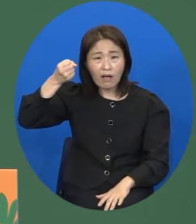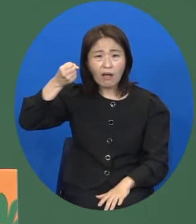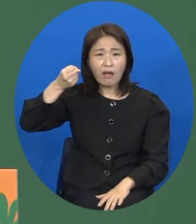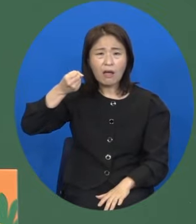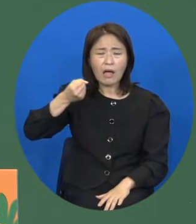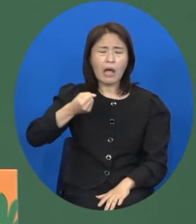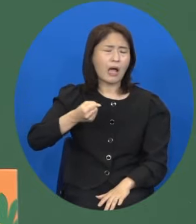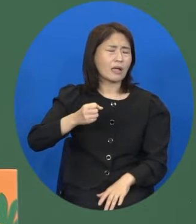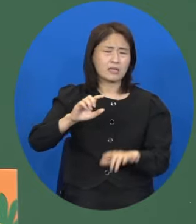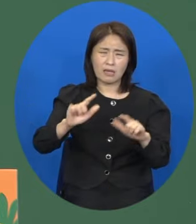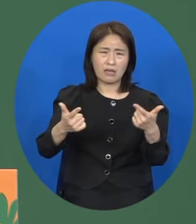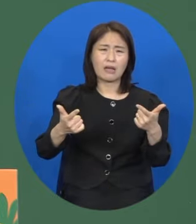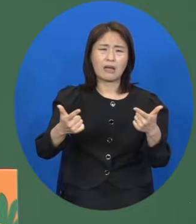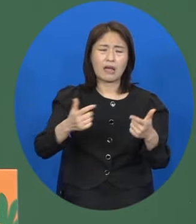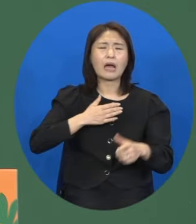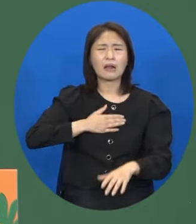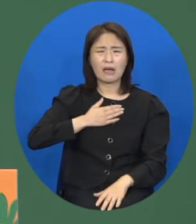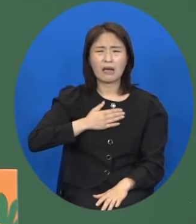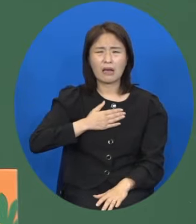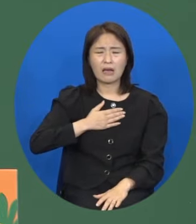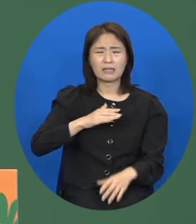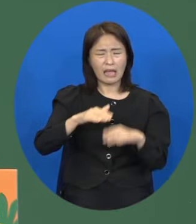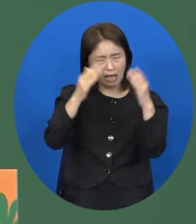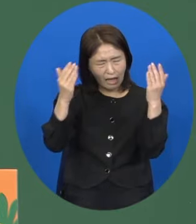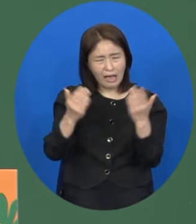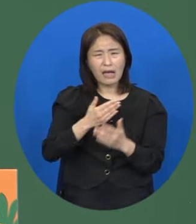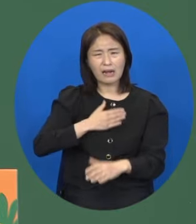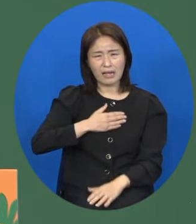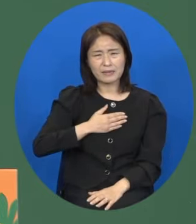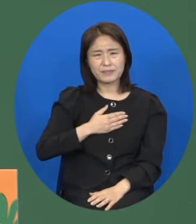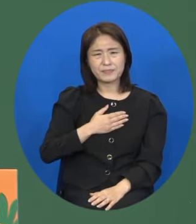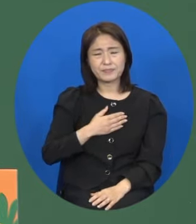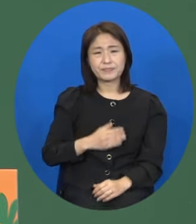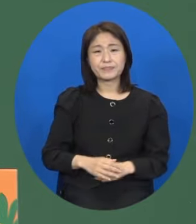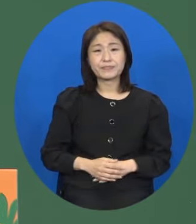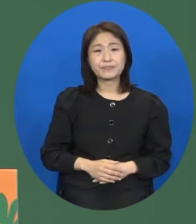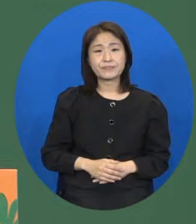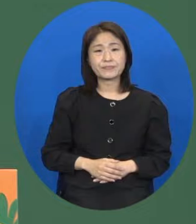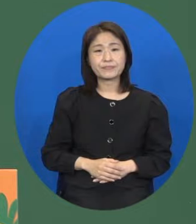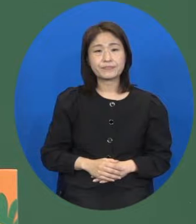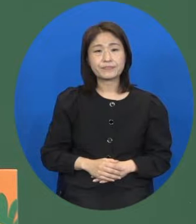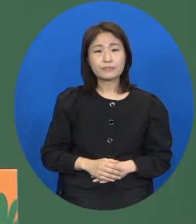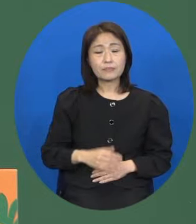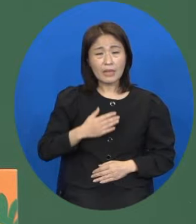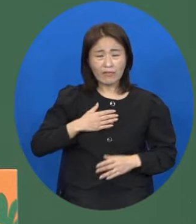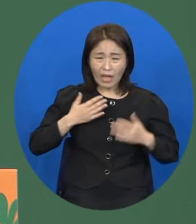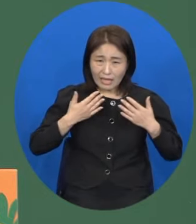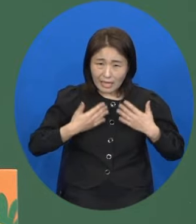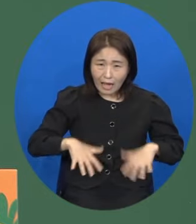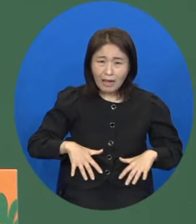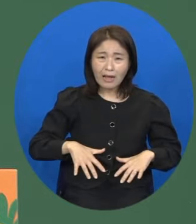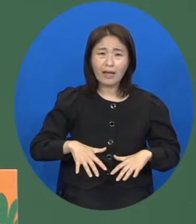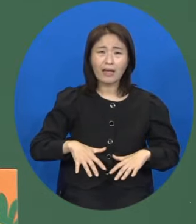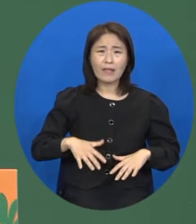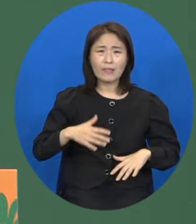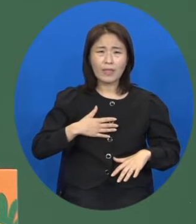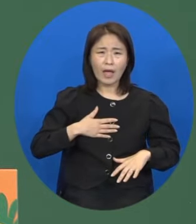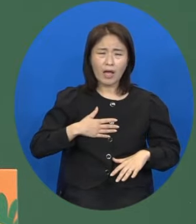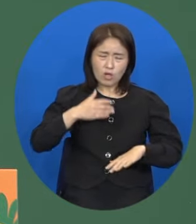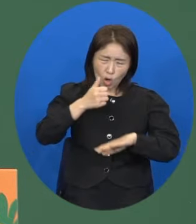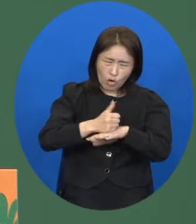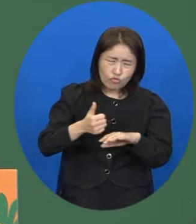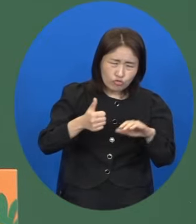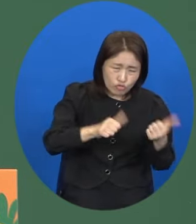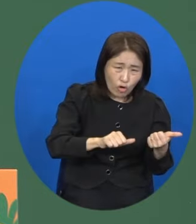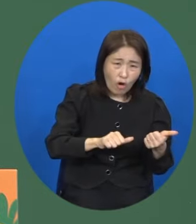거 우리 모두가 다 알고 있습니다. 우리가 비록 연약하고 유한한 인간이지만